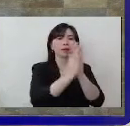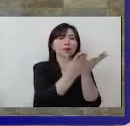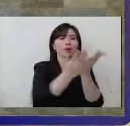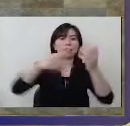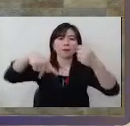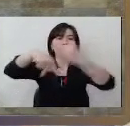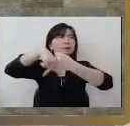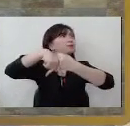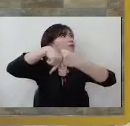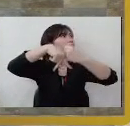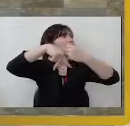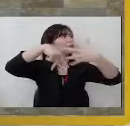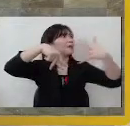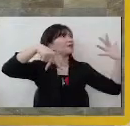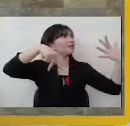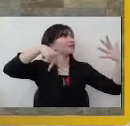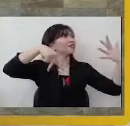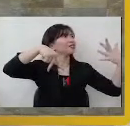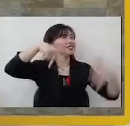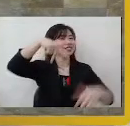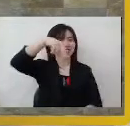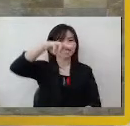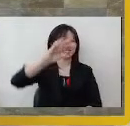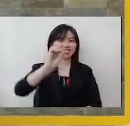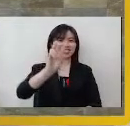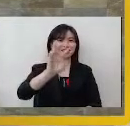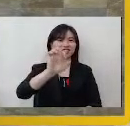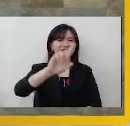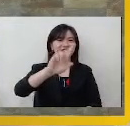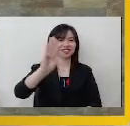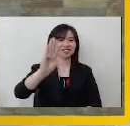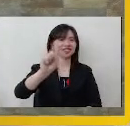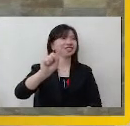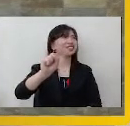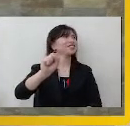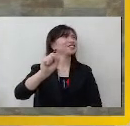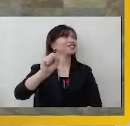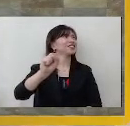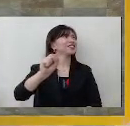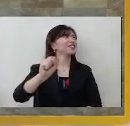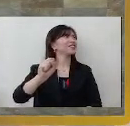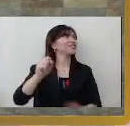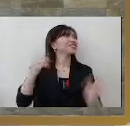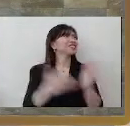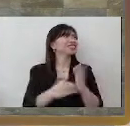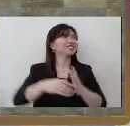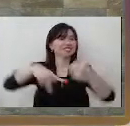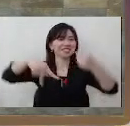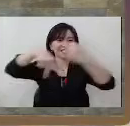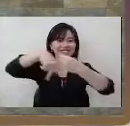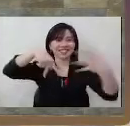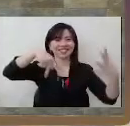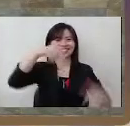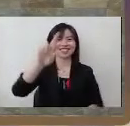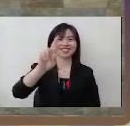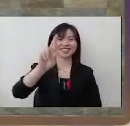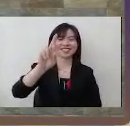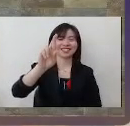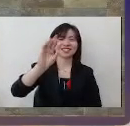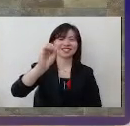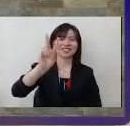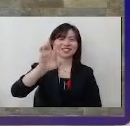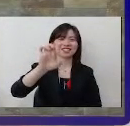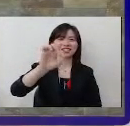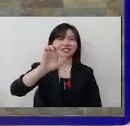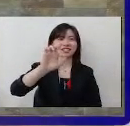verse number 20. Proverbs chapter number 21. Everybody stand up po sa lahat po